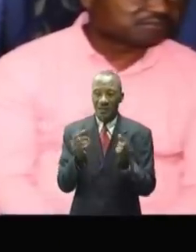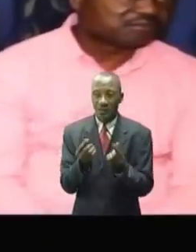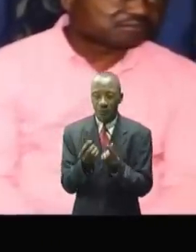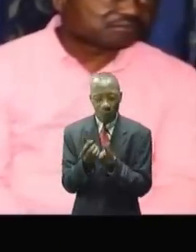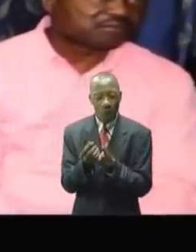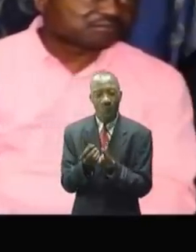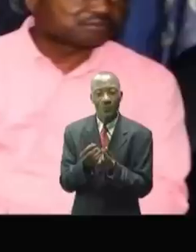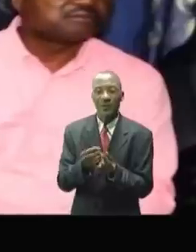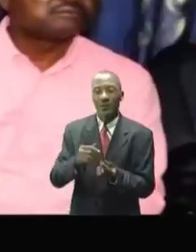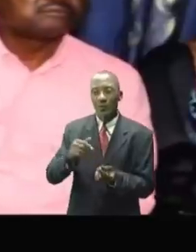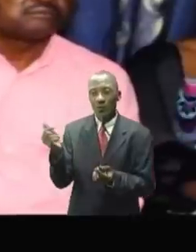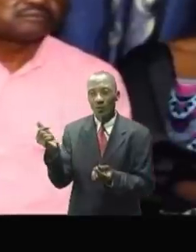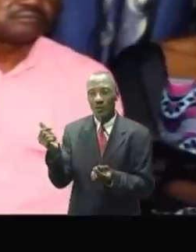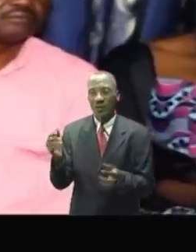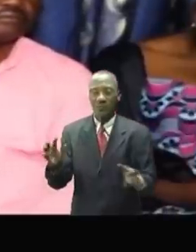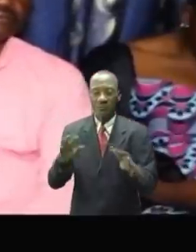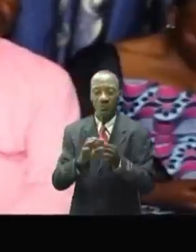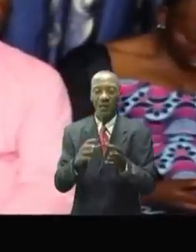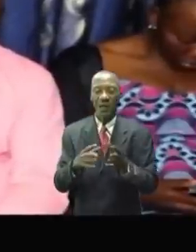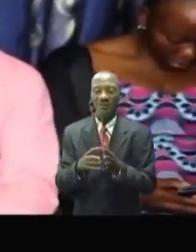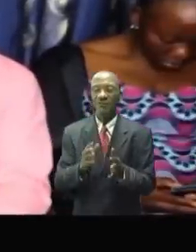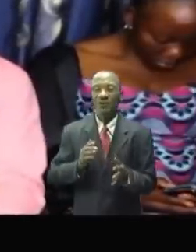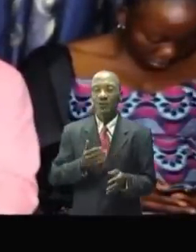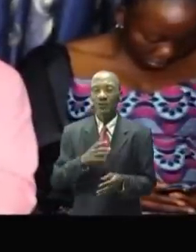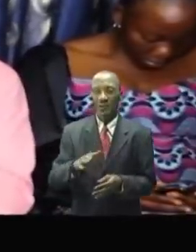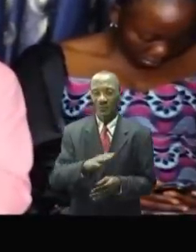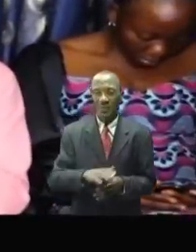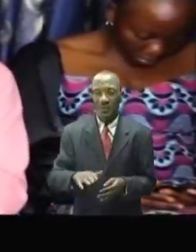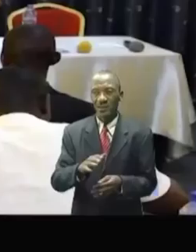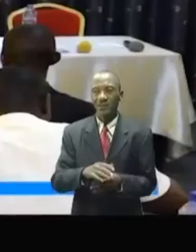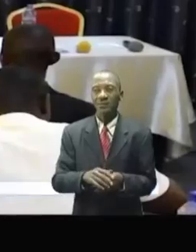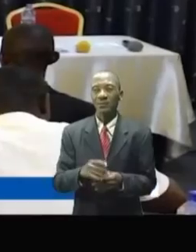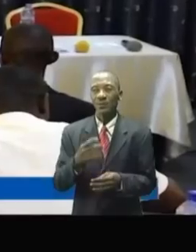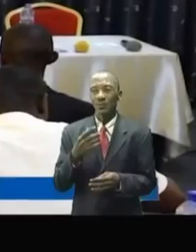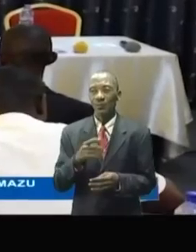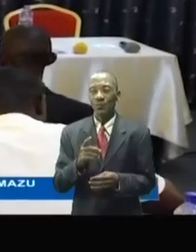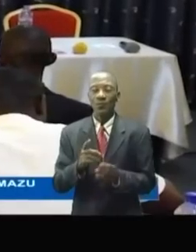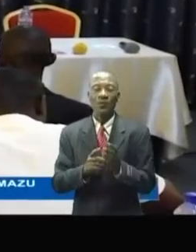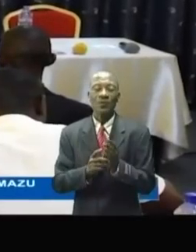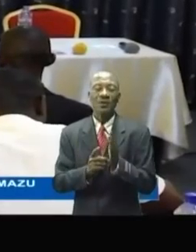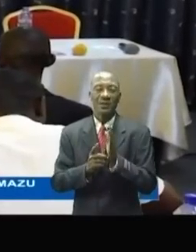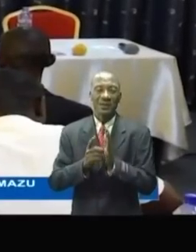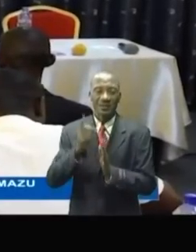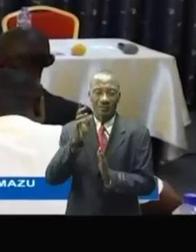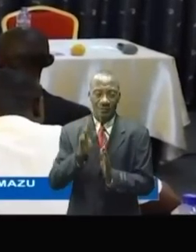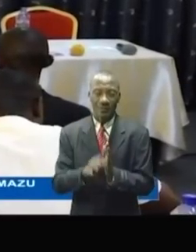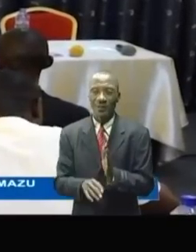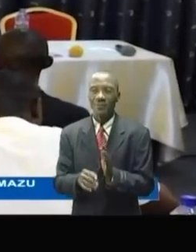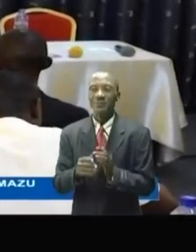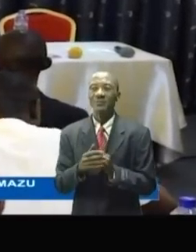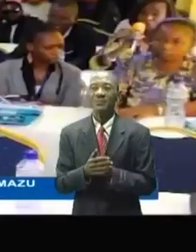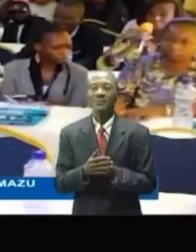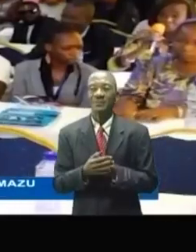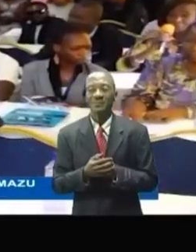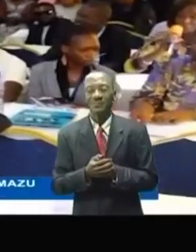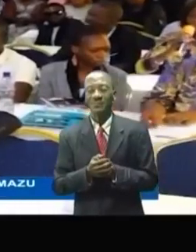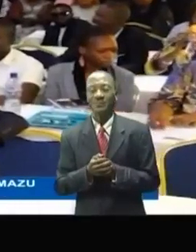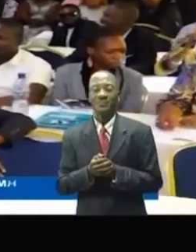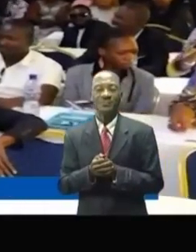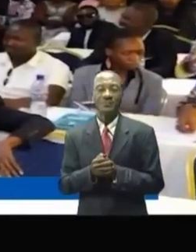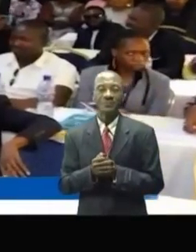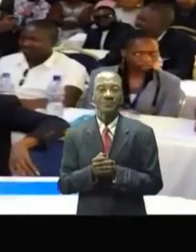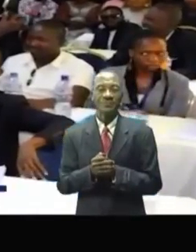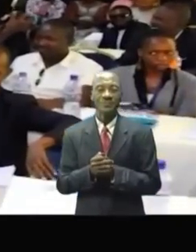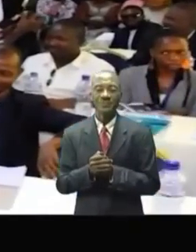pour le Développement, dans le cadre de la troisième édition du festival dénommé Lakisanzila, relatif aux droits et à